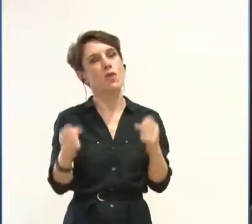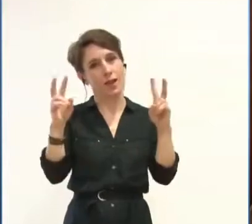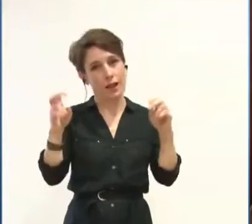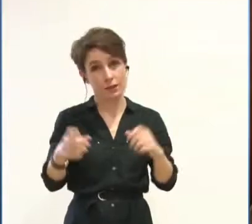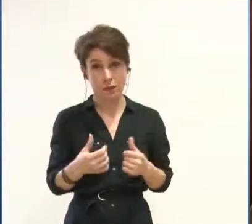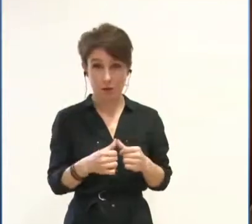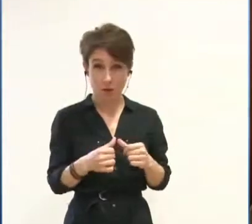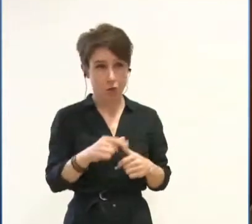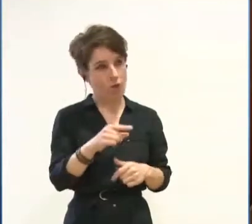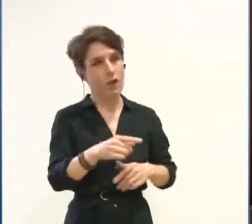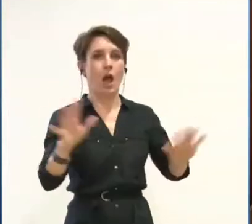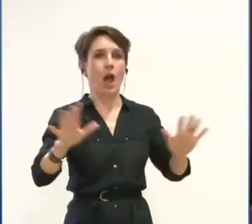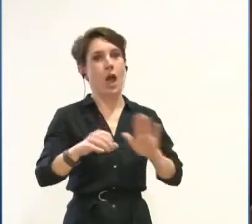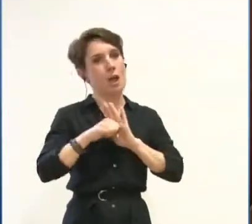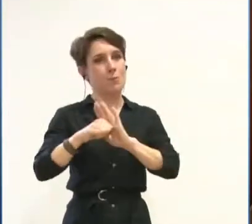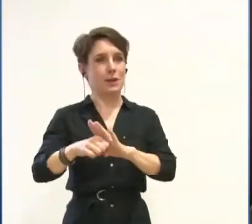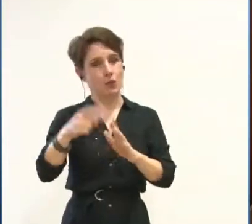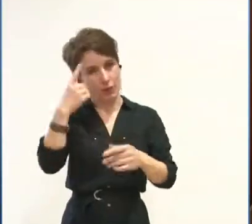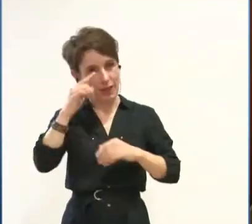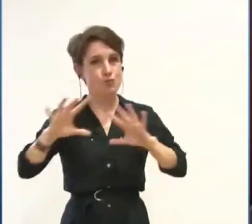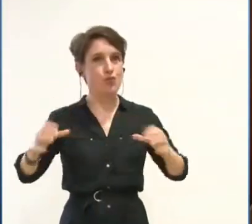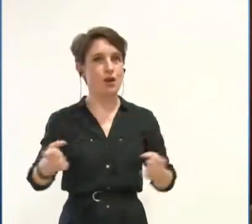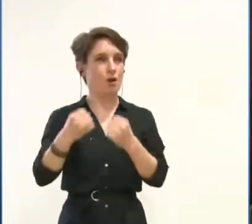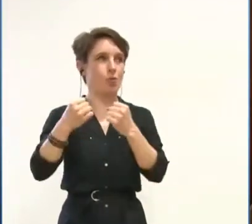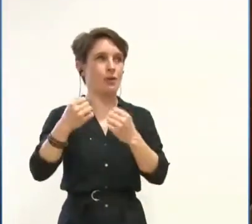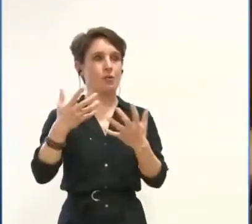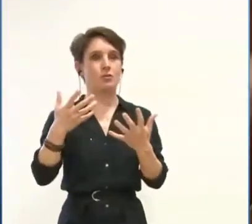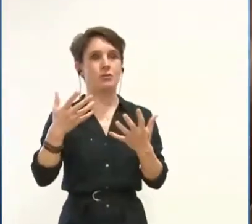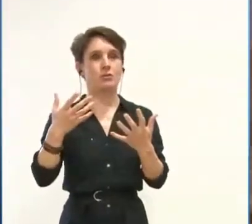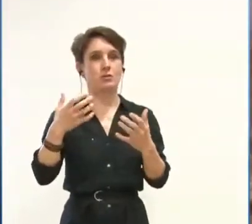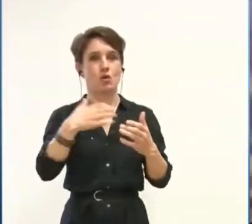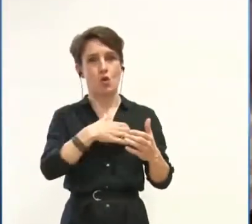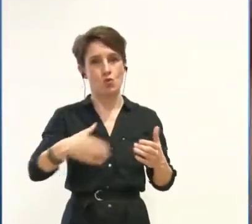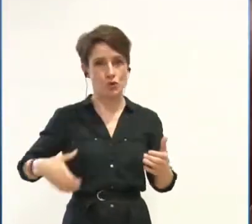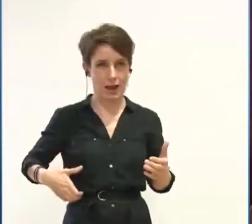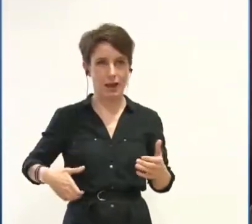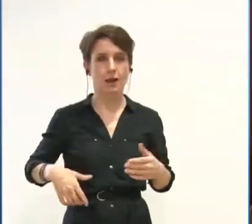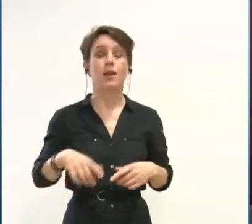compétences communales. Dans un tract de juin